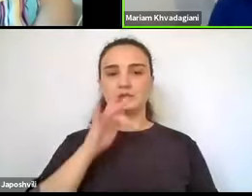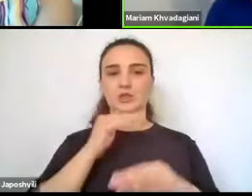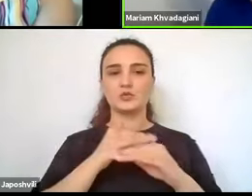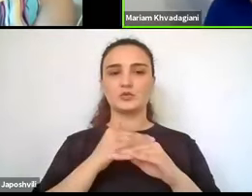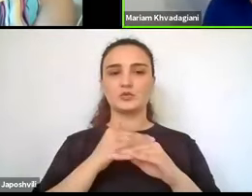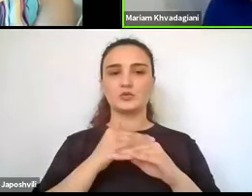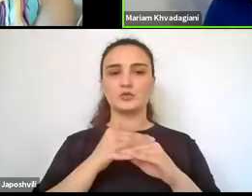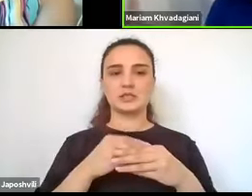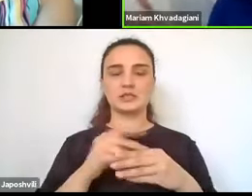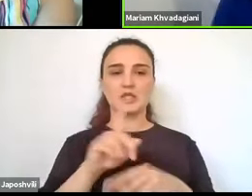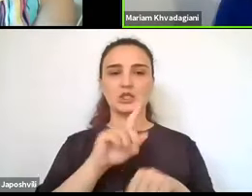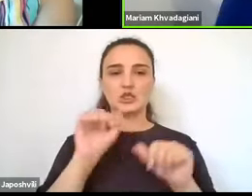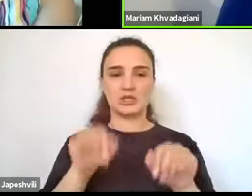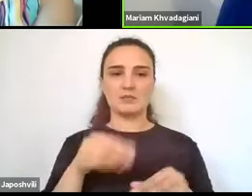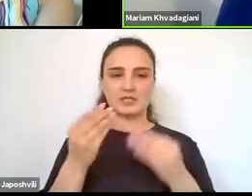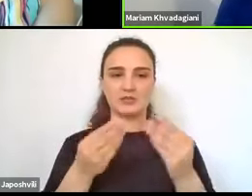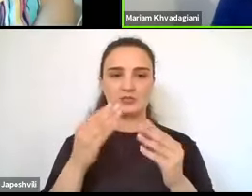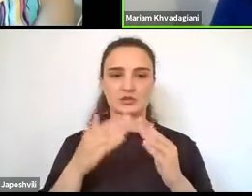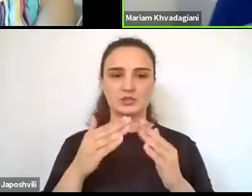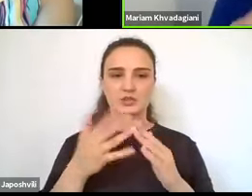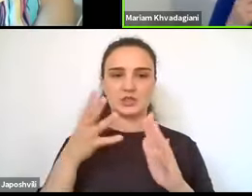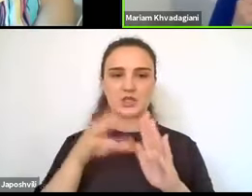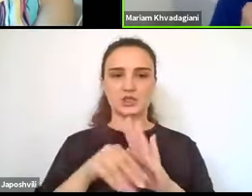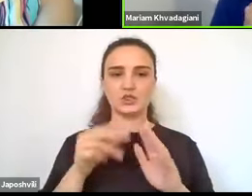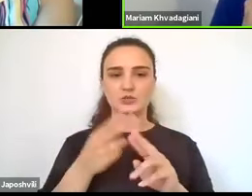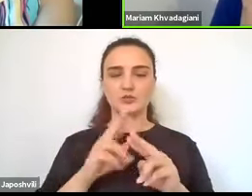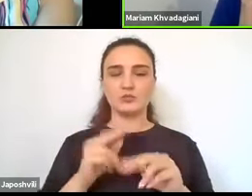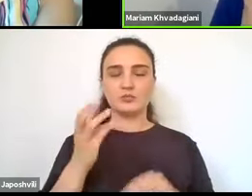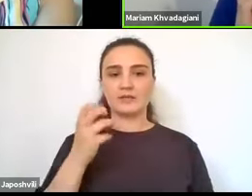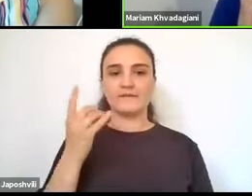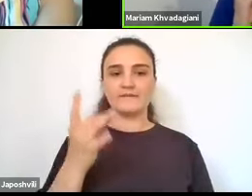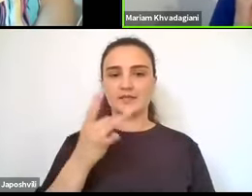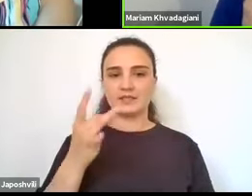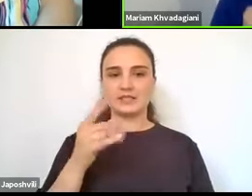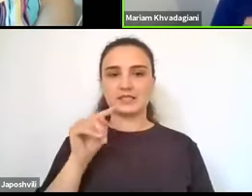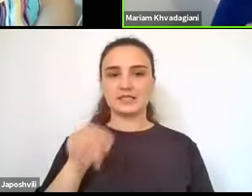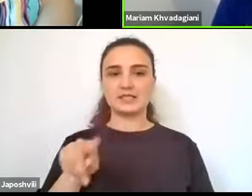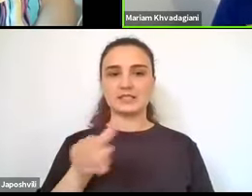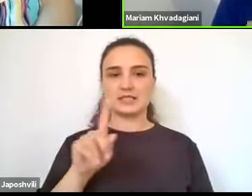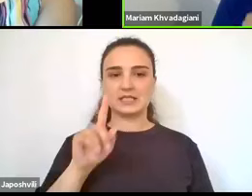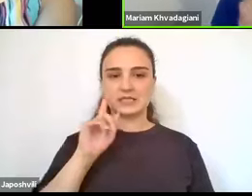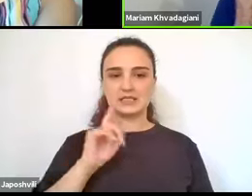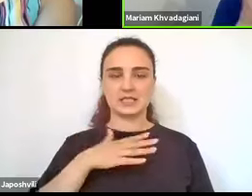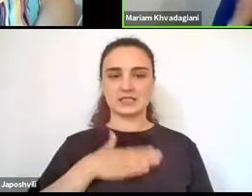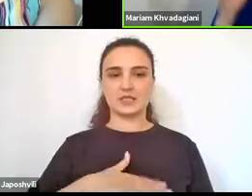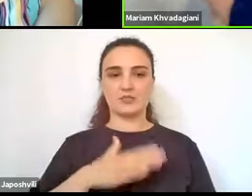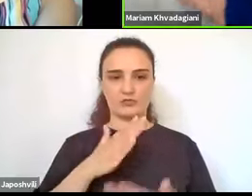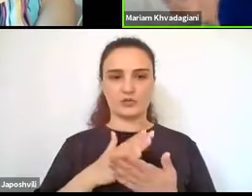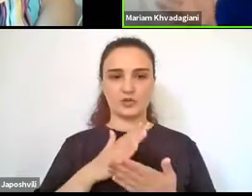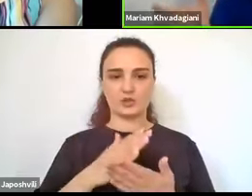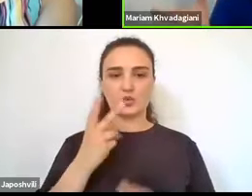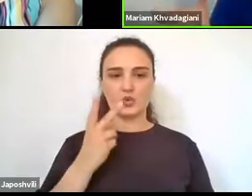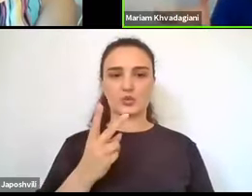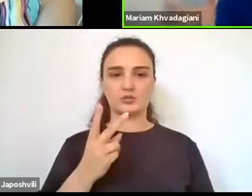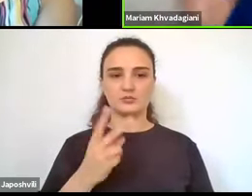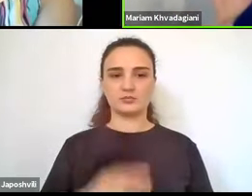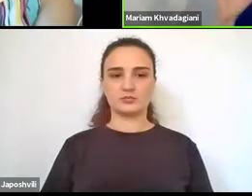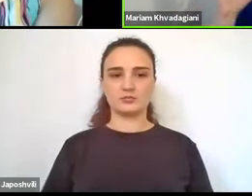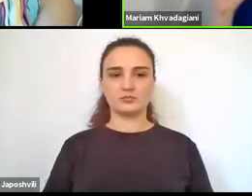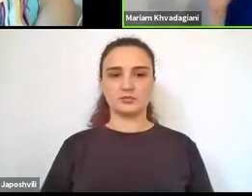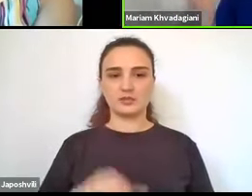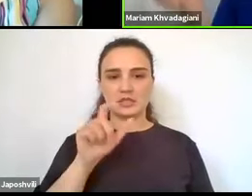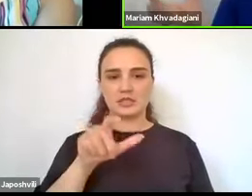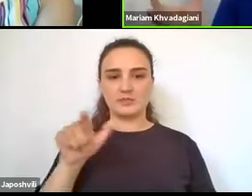რა შეიძლება ითამაშოთ სახში, იმიტომ რომ კიდევ ერთხელ ის რაც სასიამოვნოა ორ